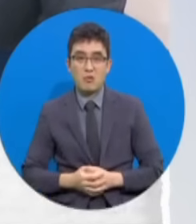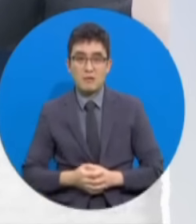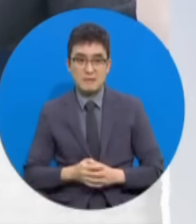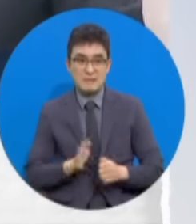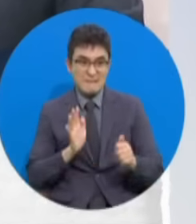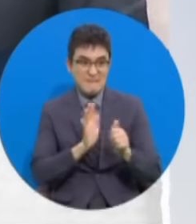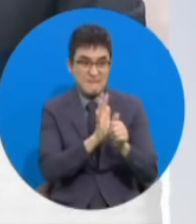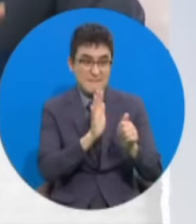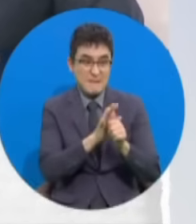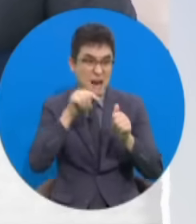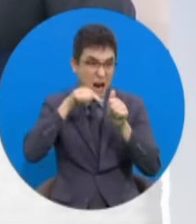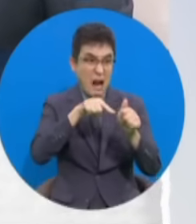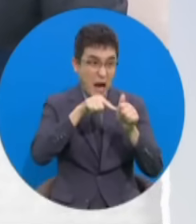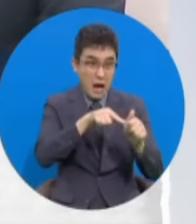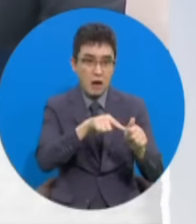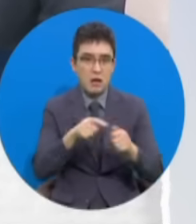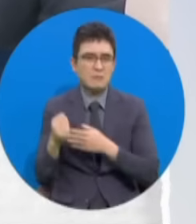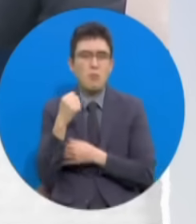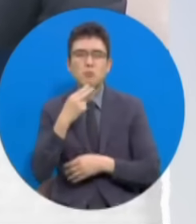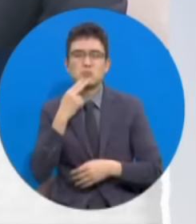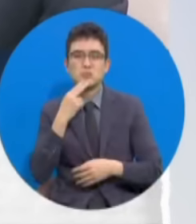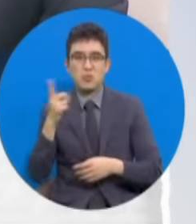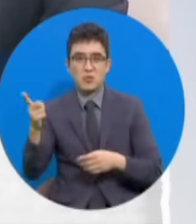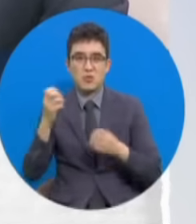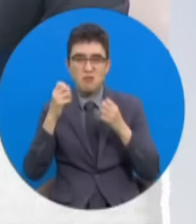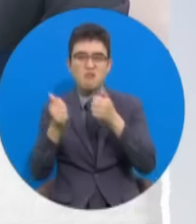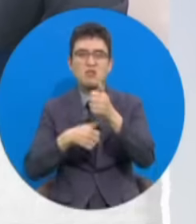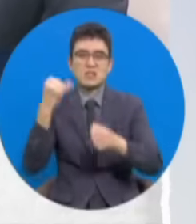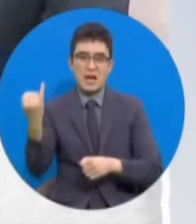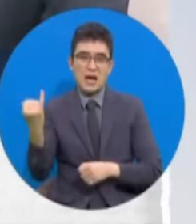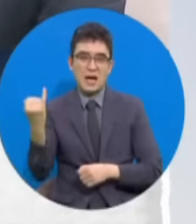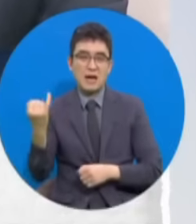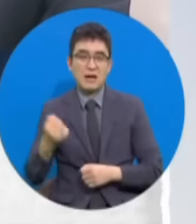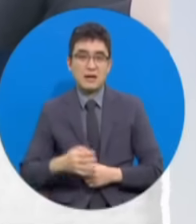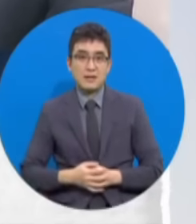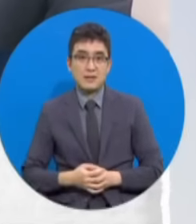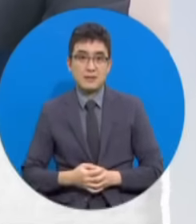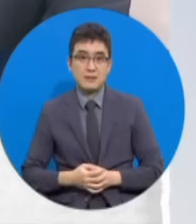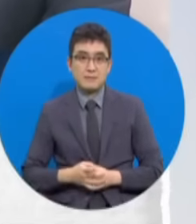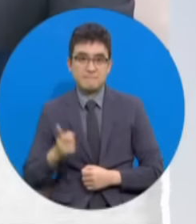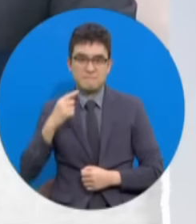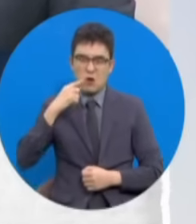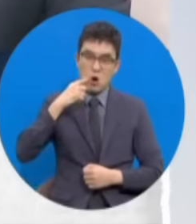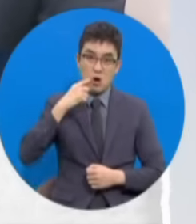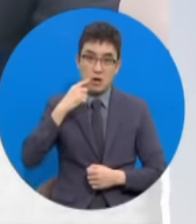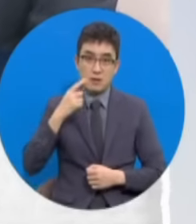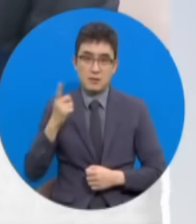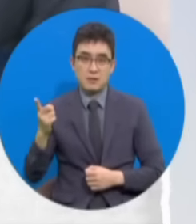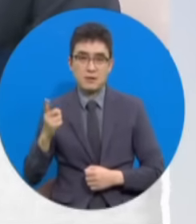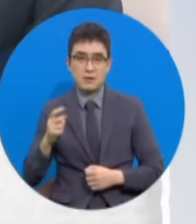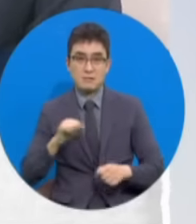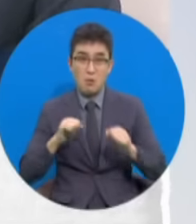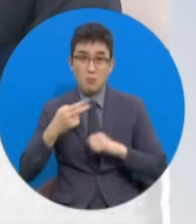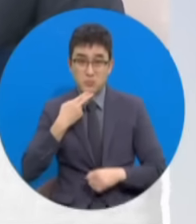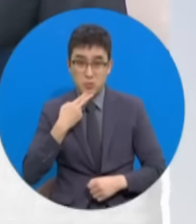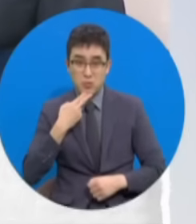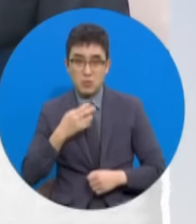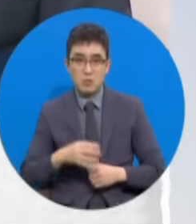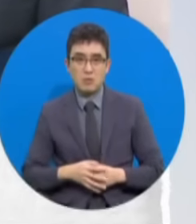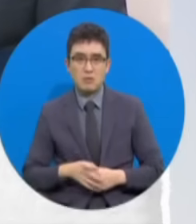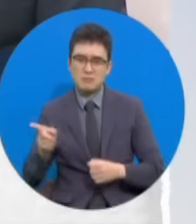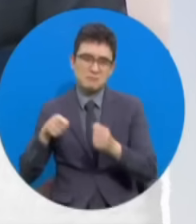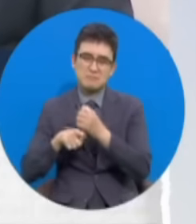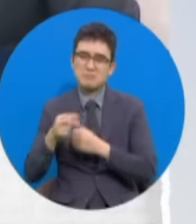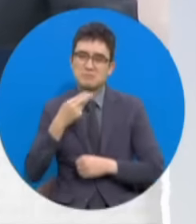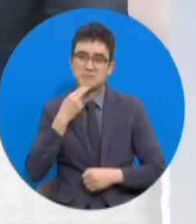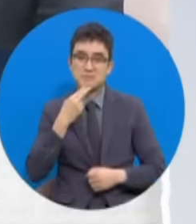예. 물러나야 됩니다. 혁신위원장 물러나라. 예. 저런 정도의 힘을 가지고 행사할 수 없다면 그건 아무 의미가